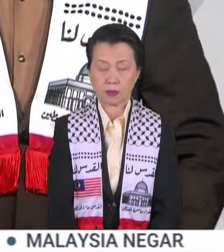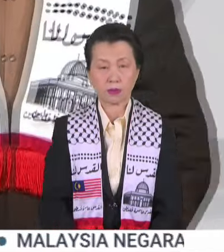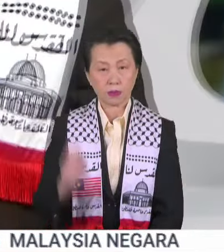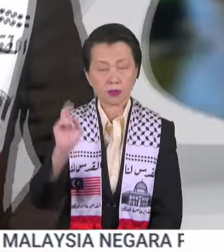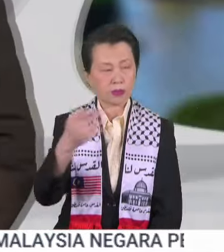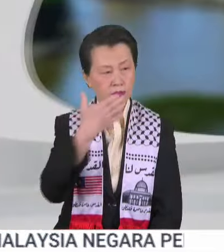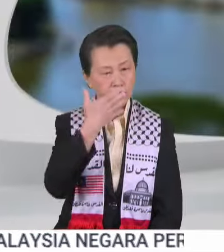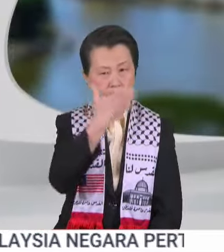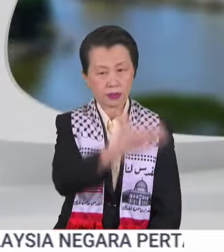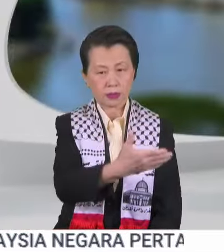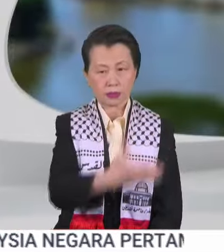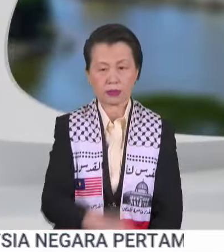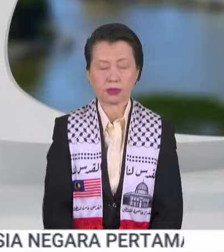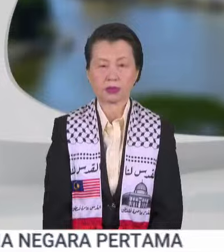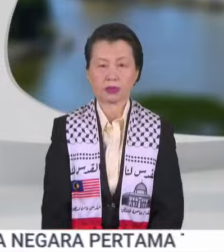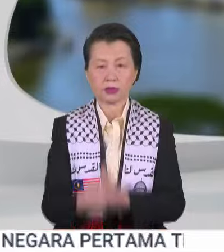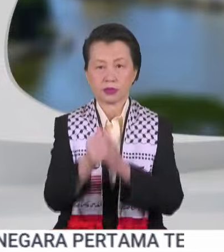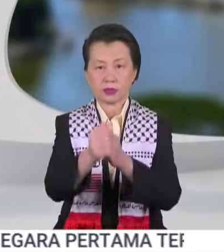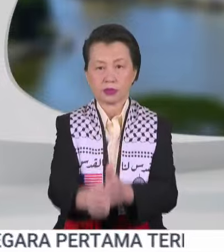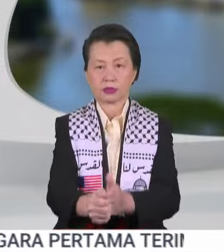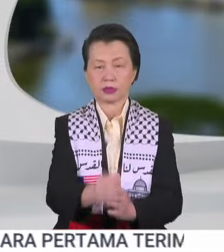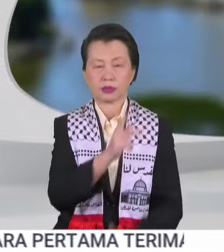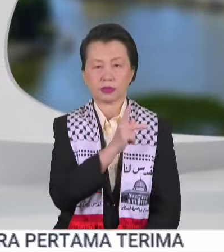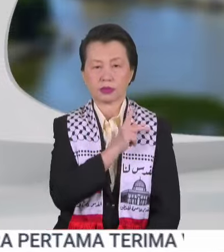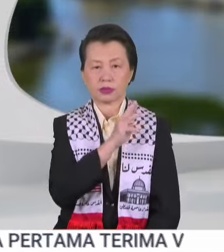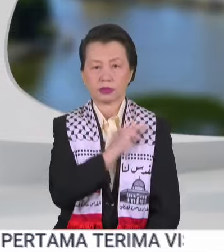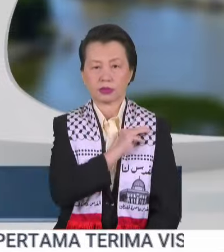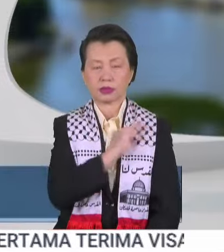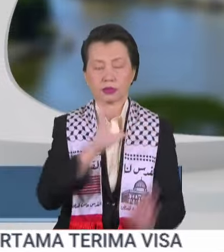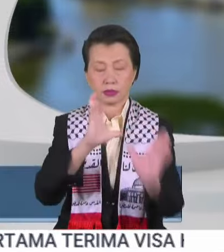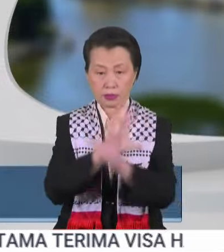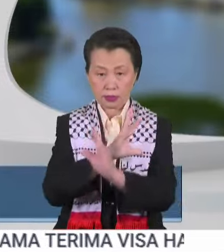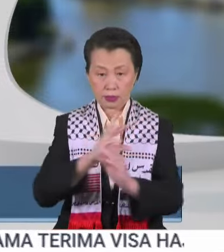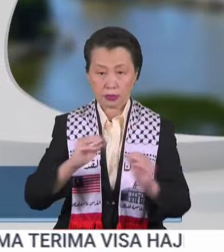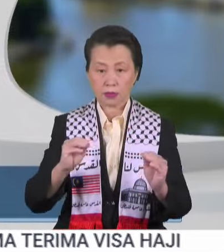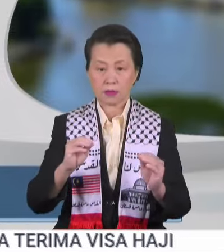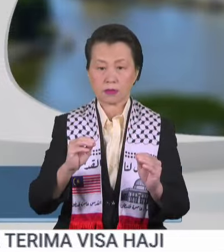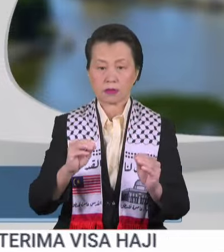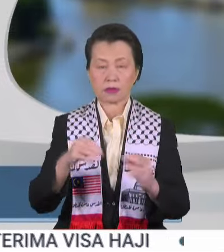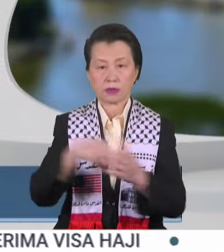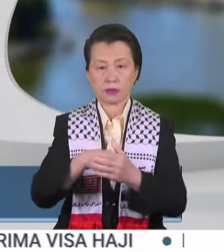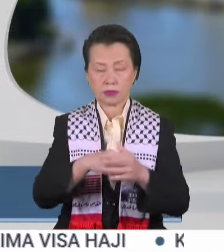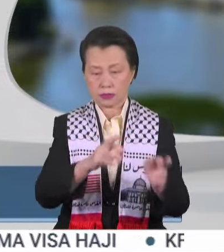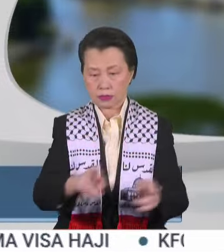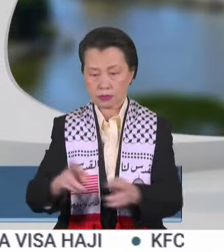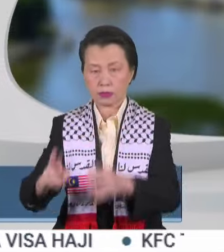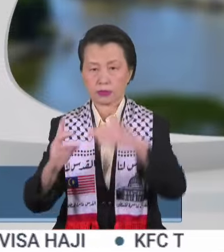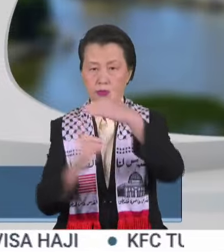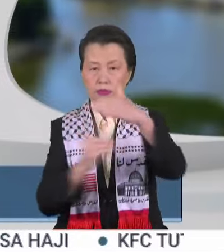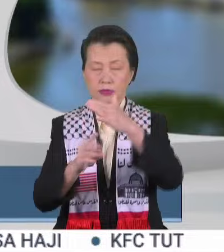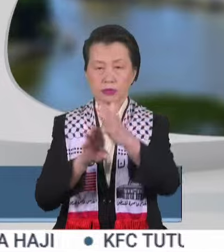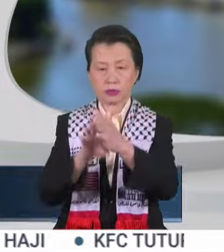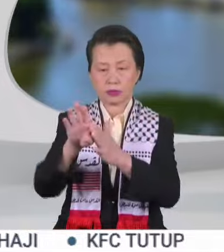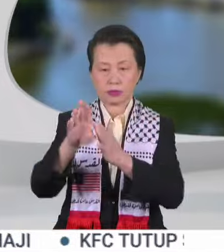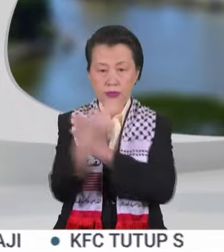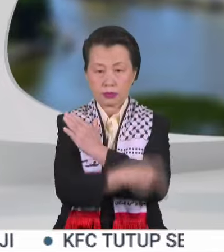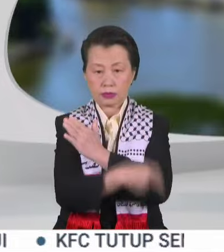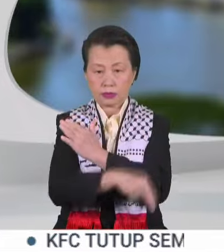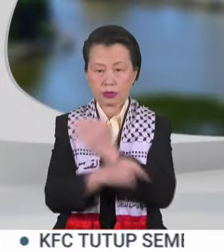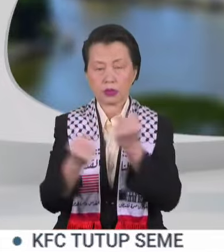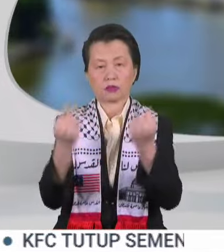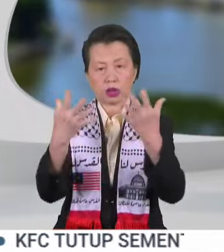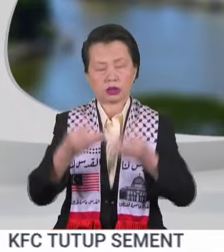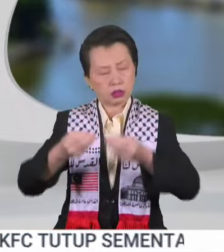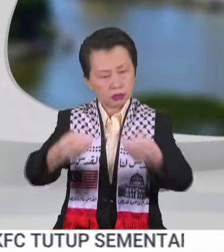Baik Sahih, terima kasih. Kepimpinan Premier Dato' Patinggi Tan Sri Abang Johari Tun Apeng dalam rencana dasar dan pembangunan negeri banyak